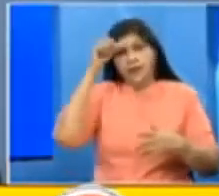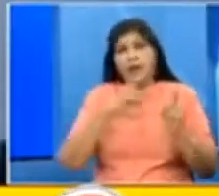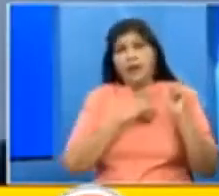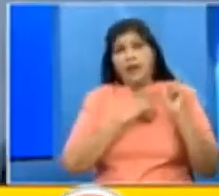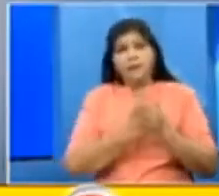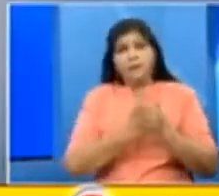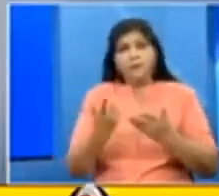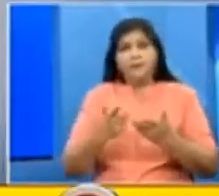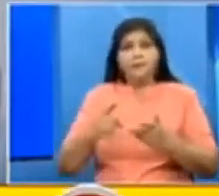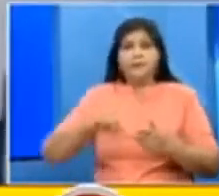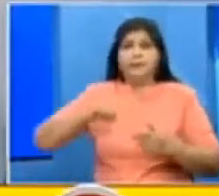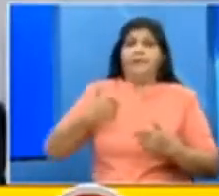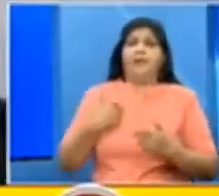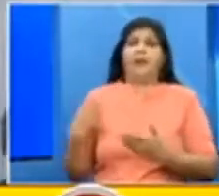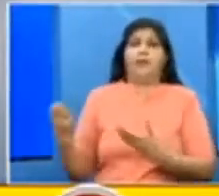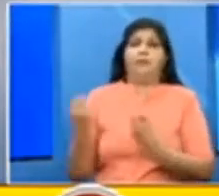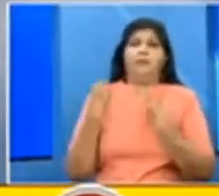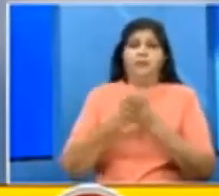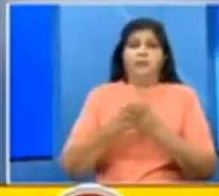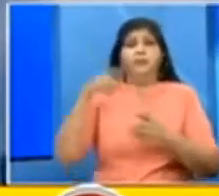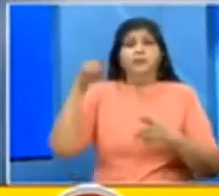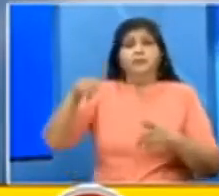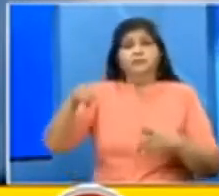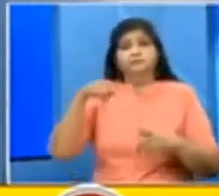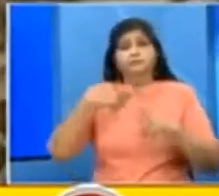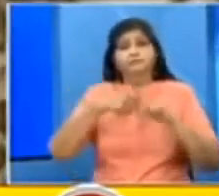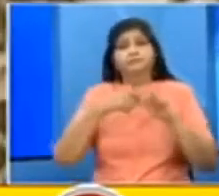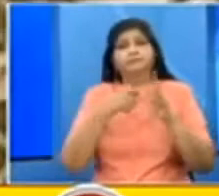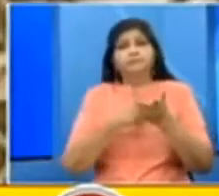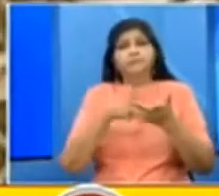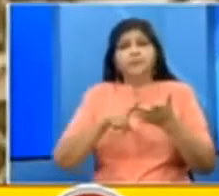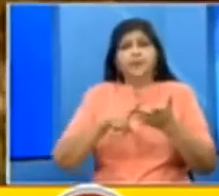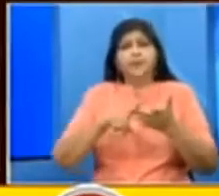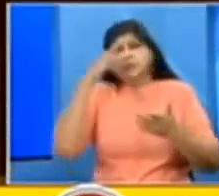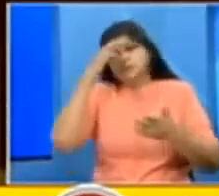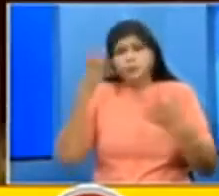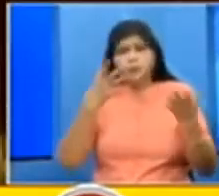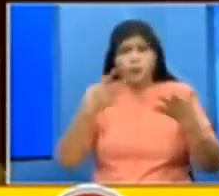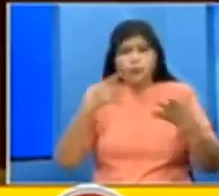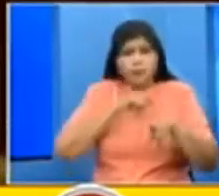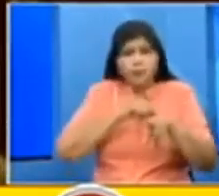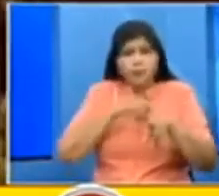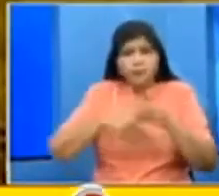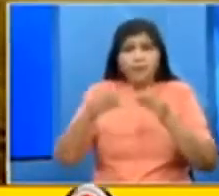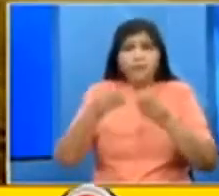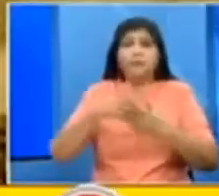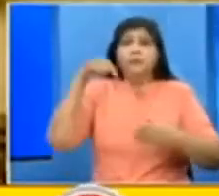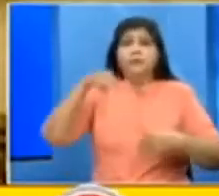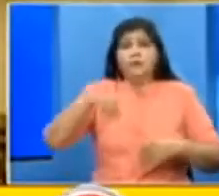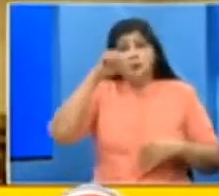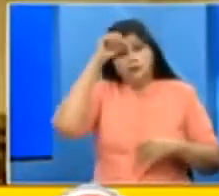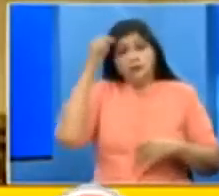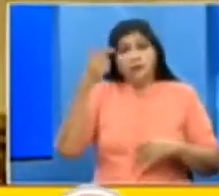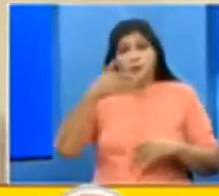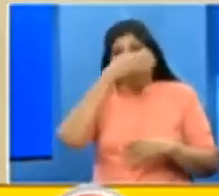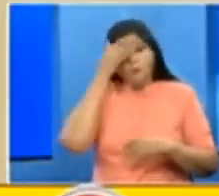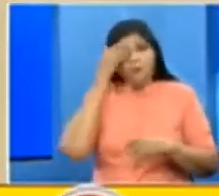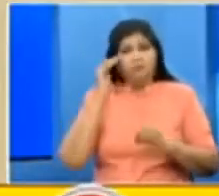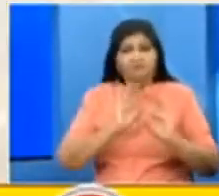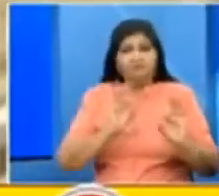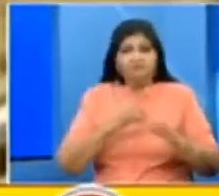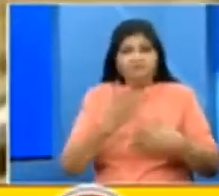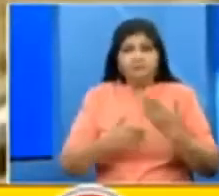साथियों, कारगिल का युद्ध जिन परिस्थितियों में हुआ था वो भारत कभी नहीं भूल